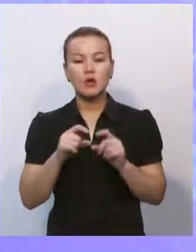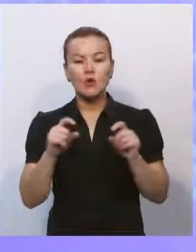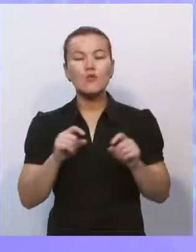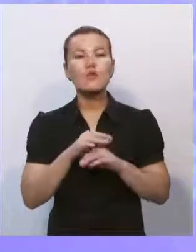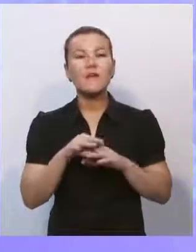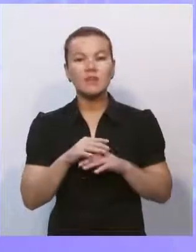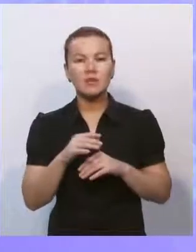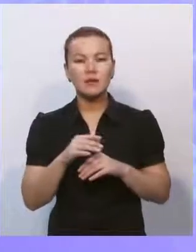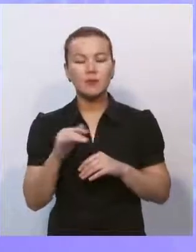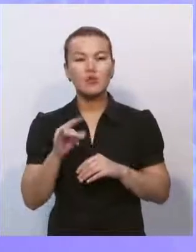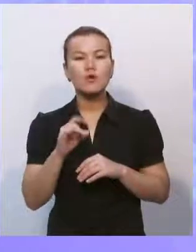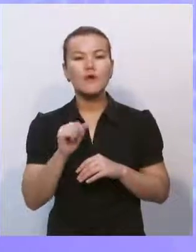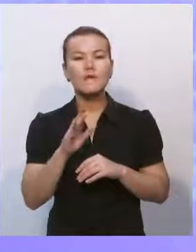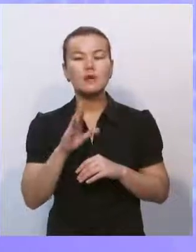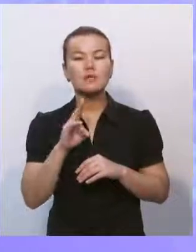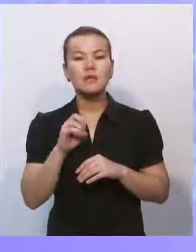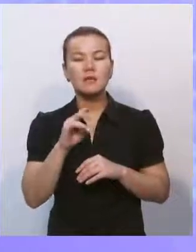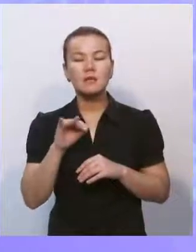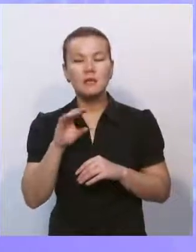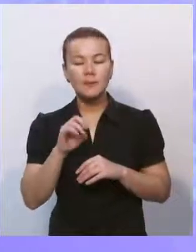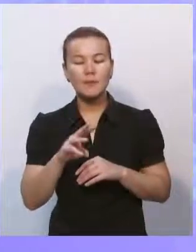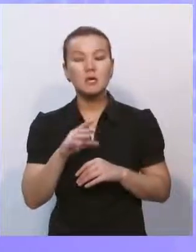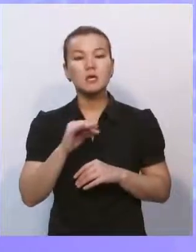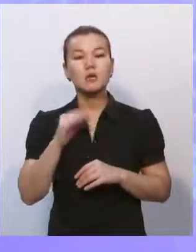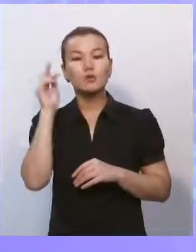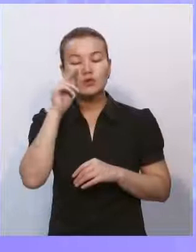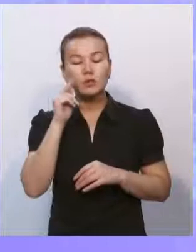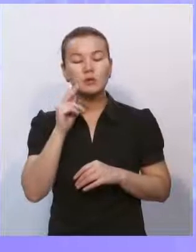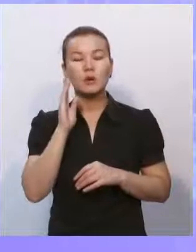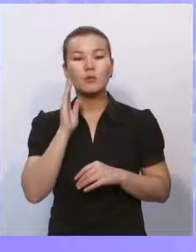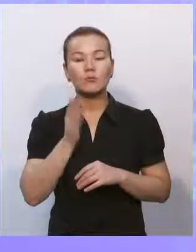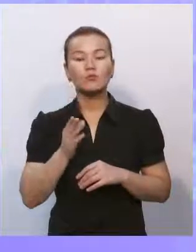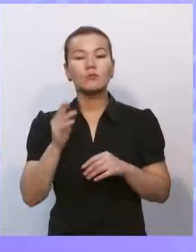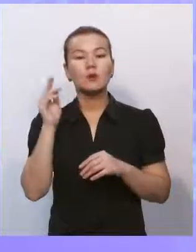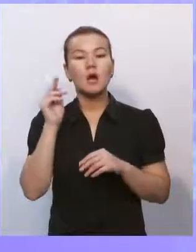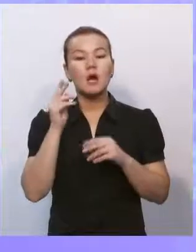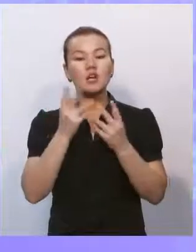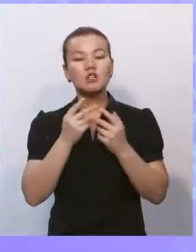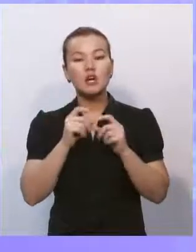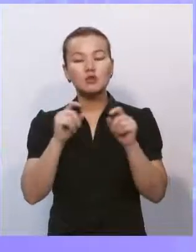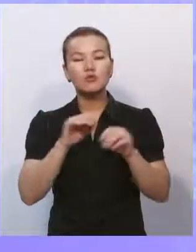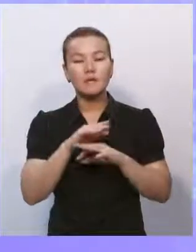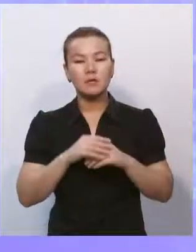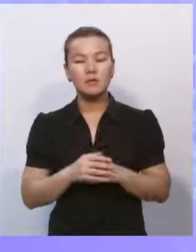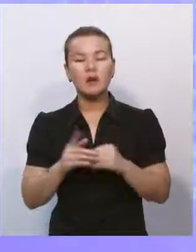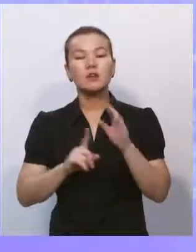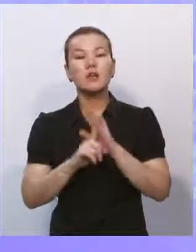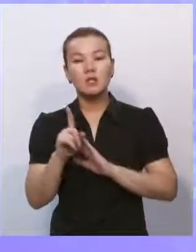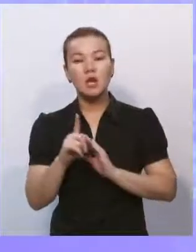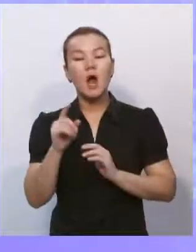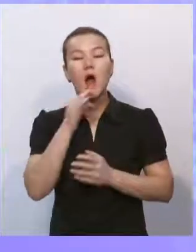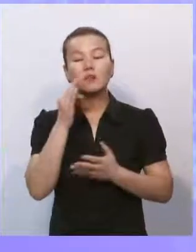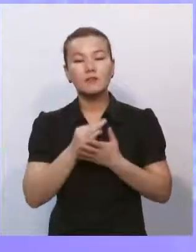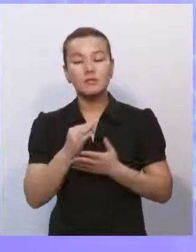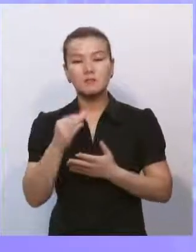и будем учиться решать уравнения а для начала ответим